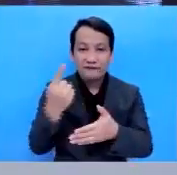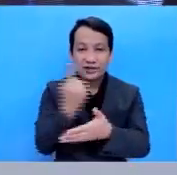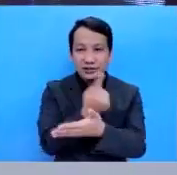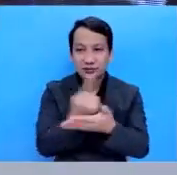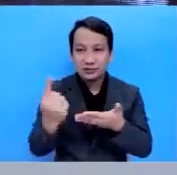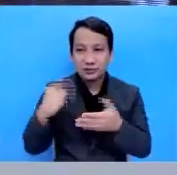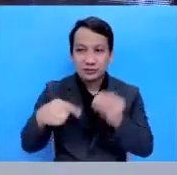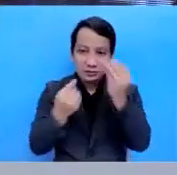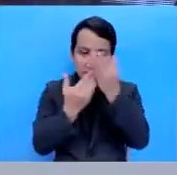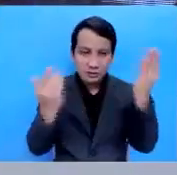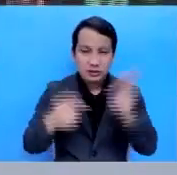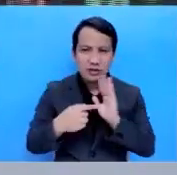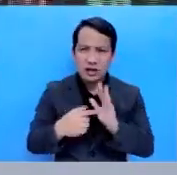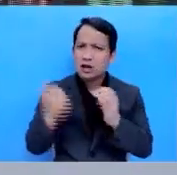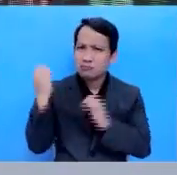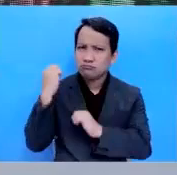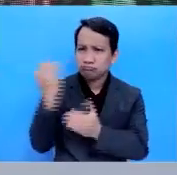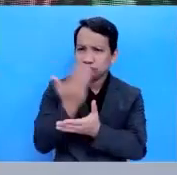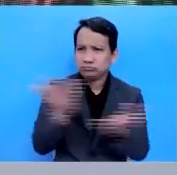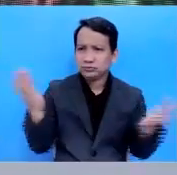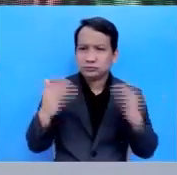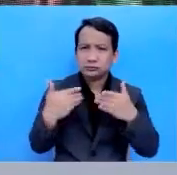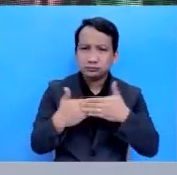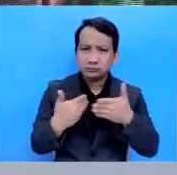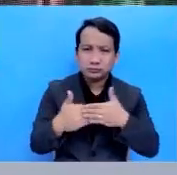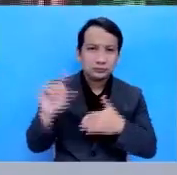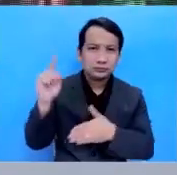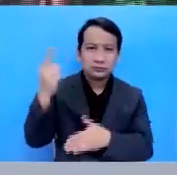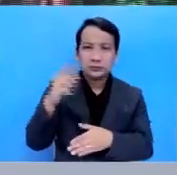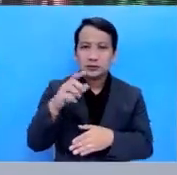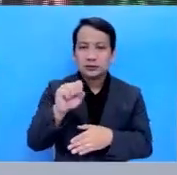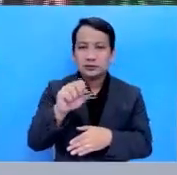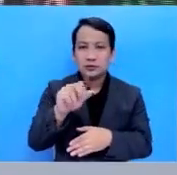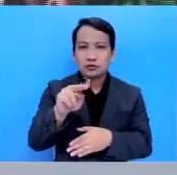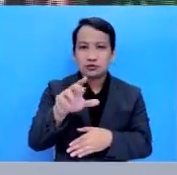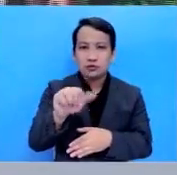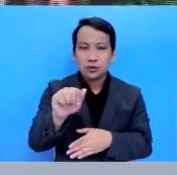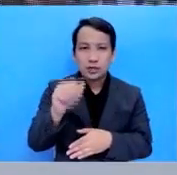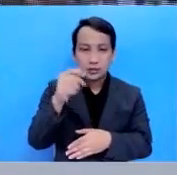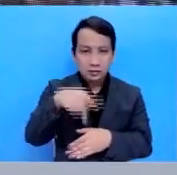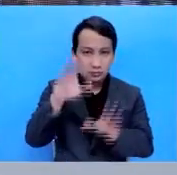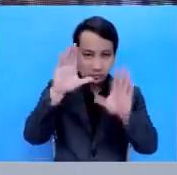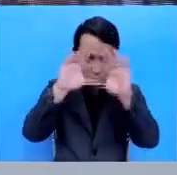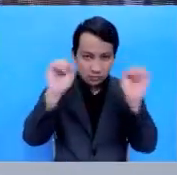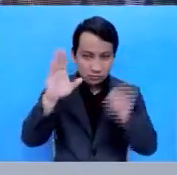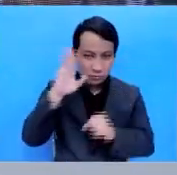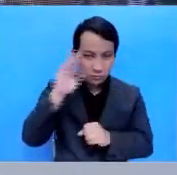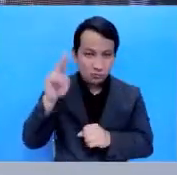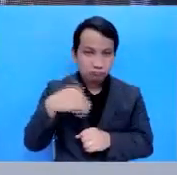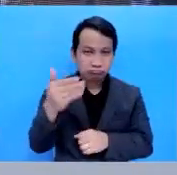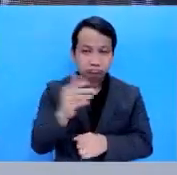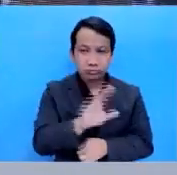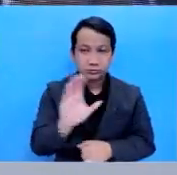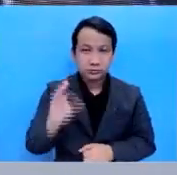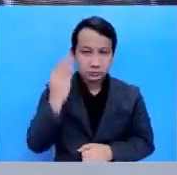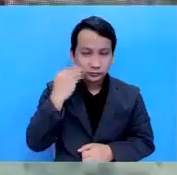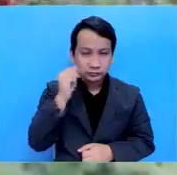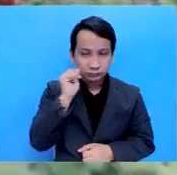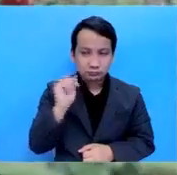Inaabangan na rin ng marami ang nalalapit na unang SONA ni PBBM. Nasa frontline ng balitang yan si Marlene